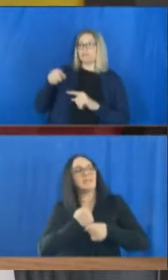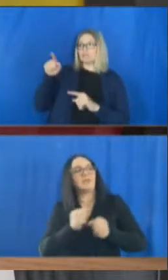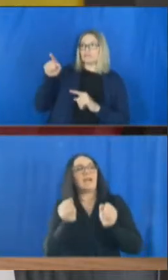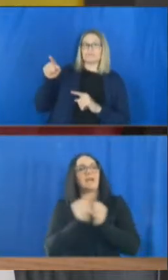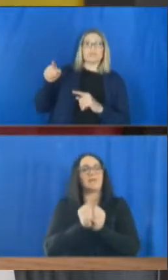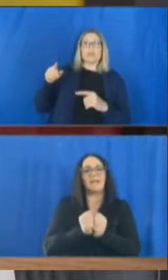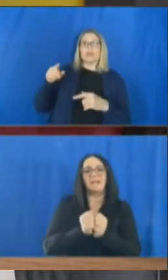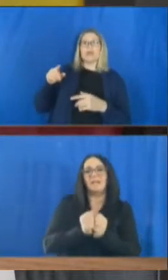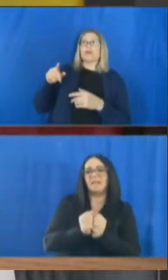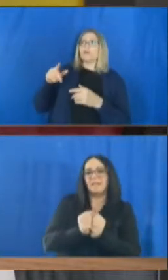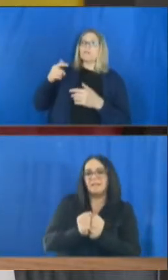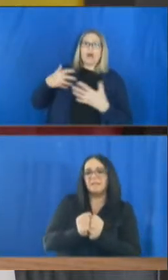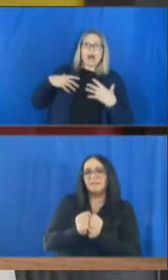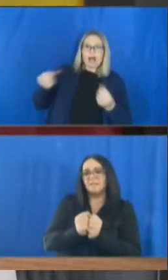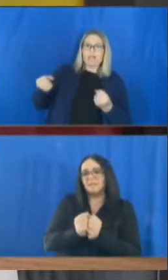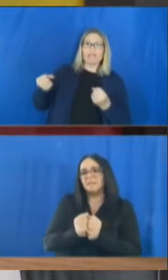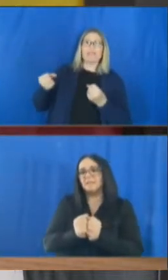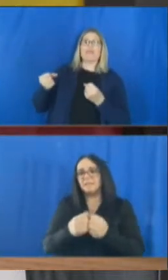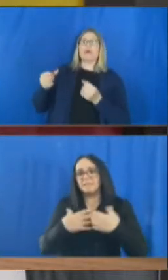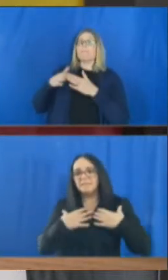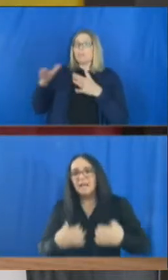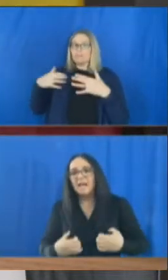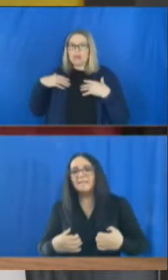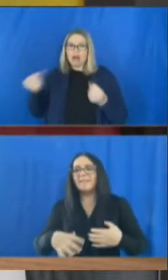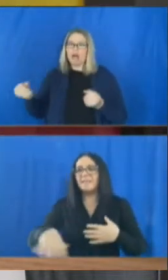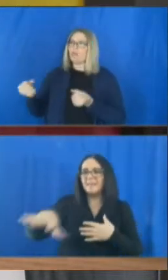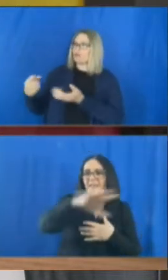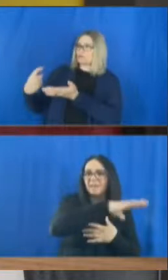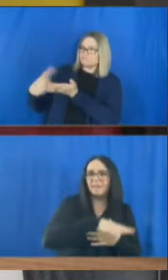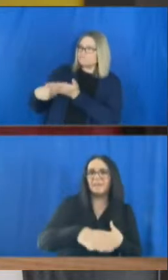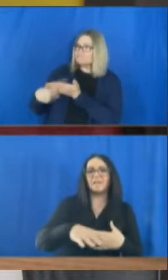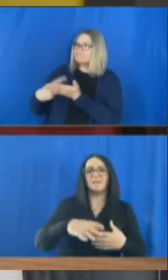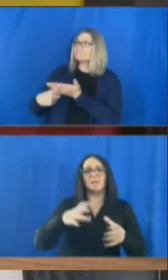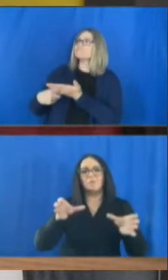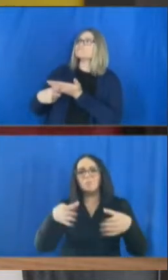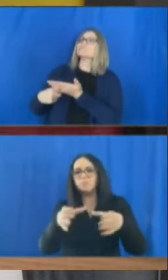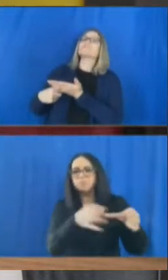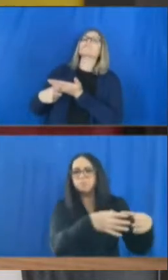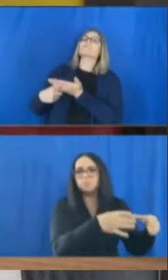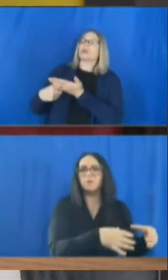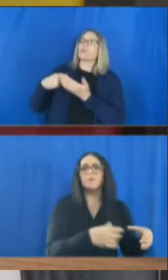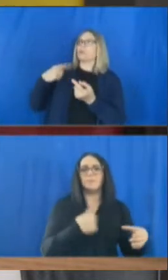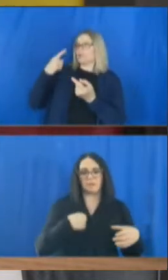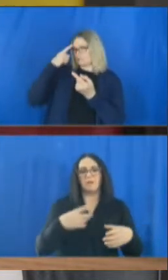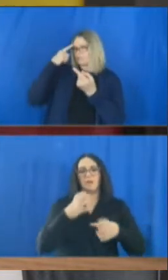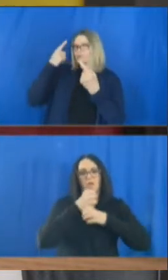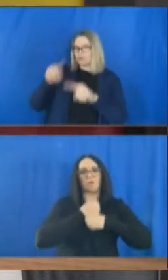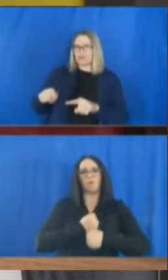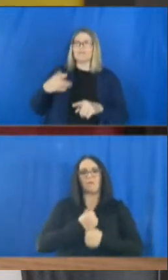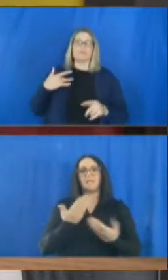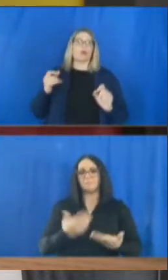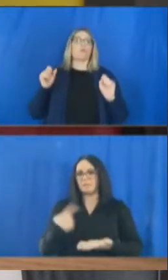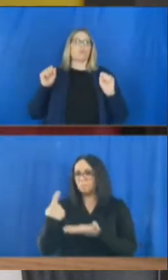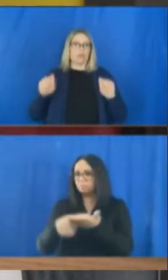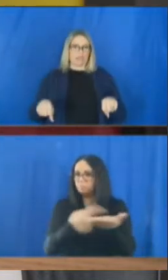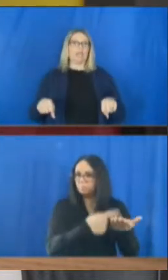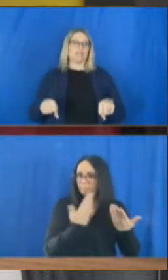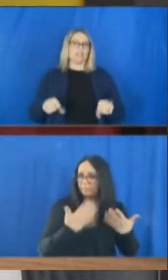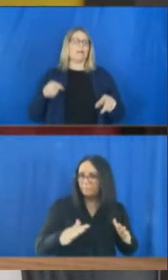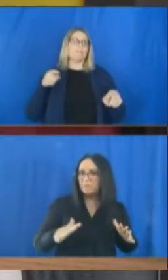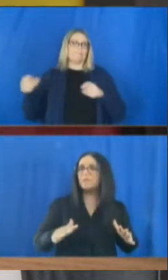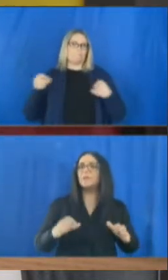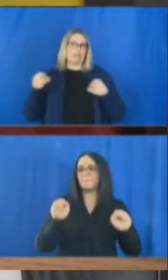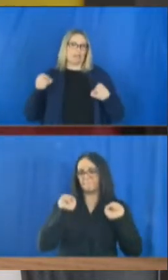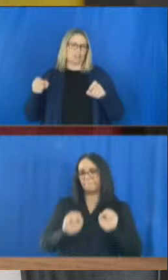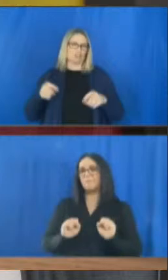a réussi à diminuer le pic et on a un délai à ce temps qu'on va